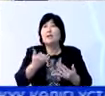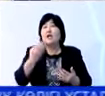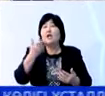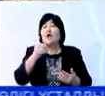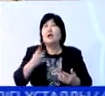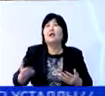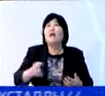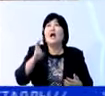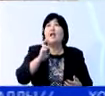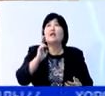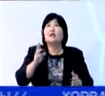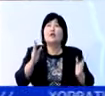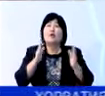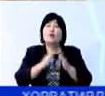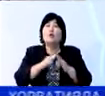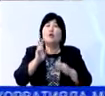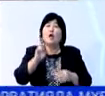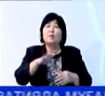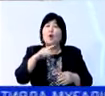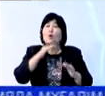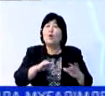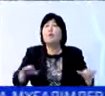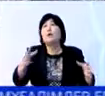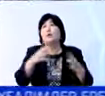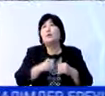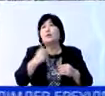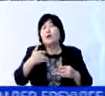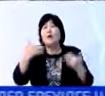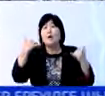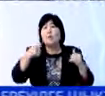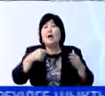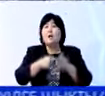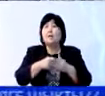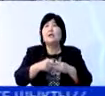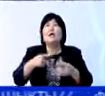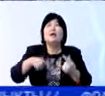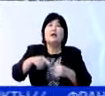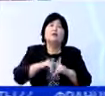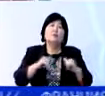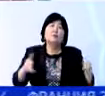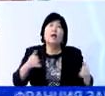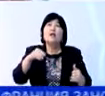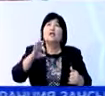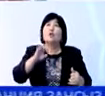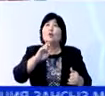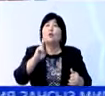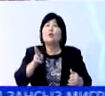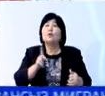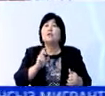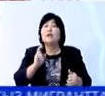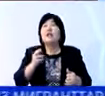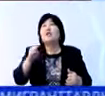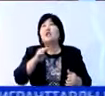тұрғыны Әлия Келдібаеваның шаңырағында болды. Көппалалы отбасы мал бордақылап, кәсібін өрістетіп отыр. Ал Тереңөзек кентінің тұрғыны